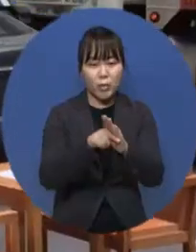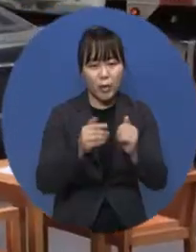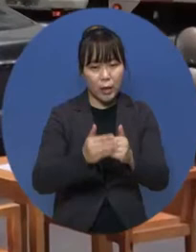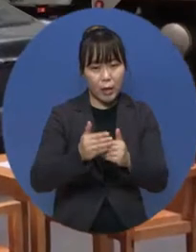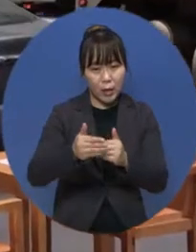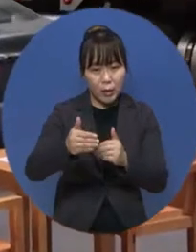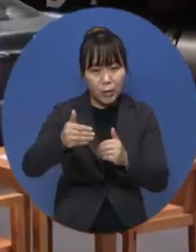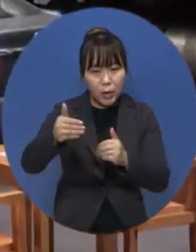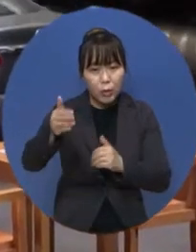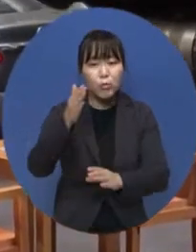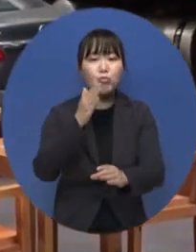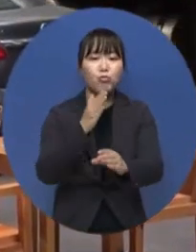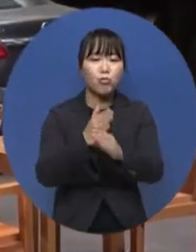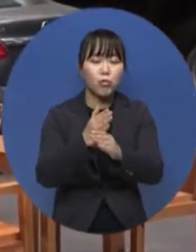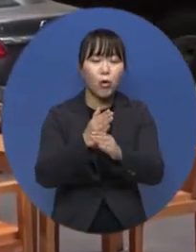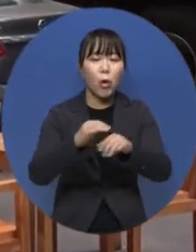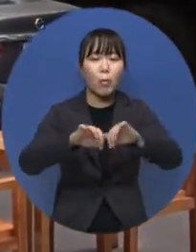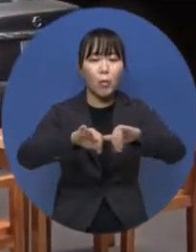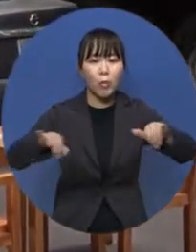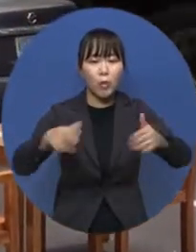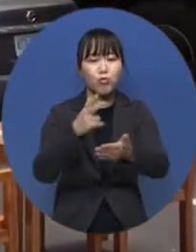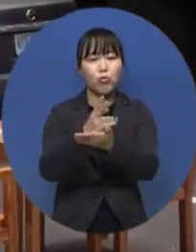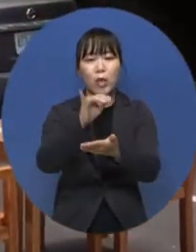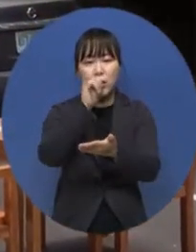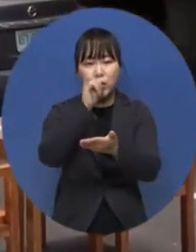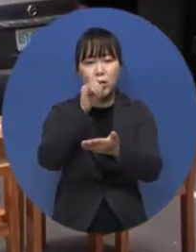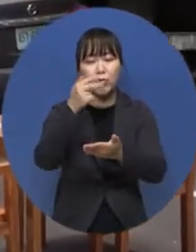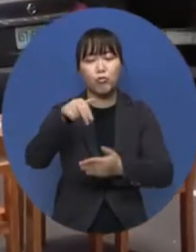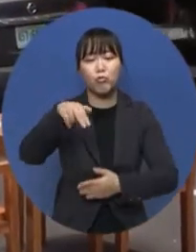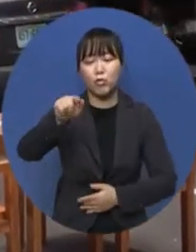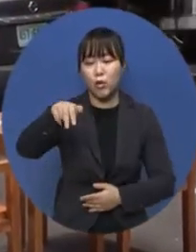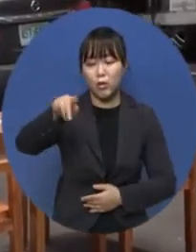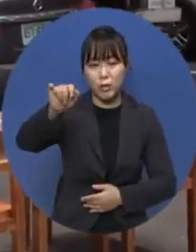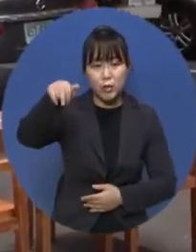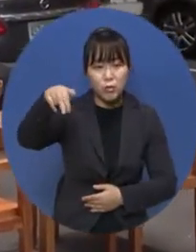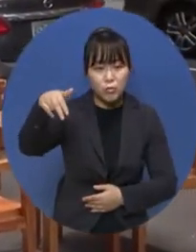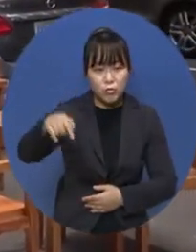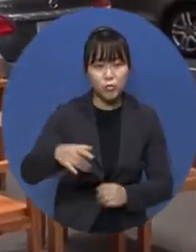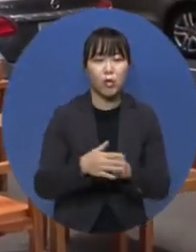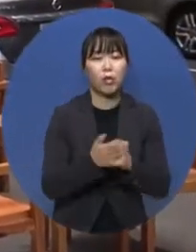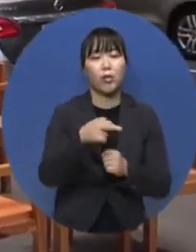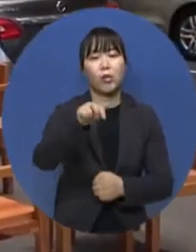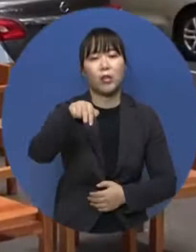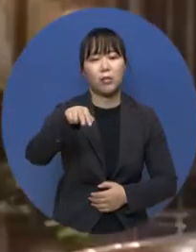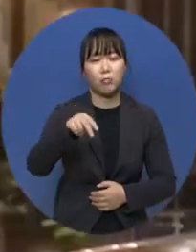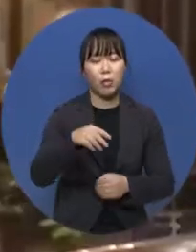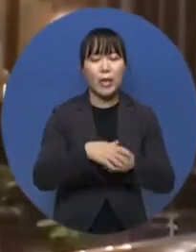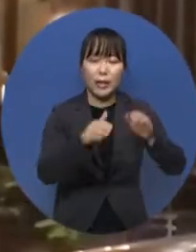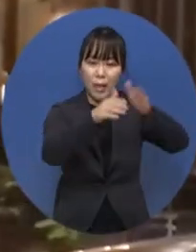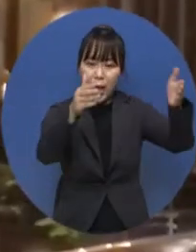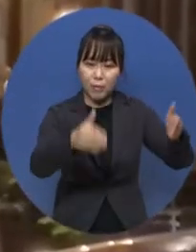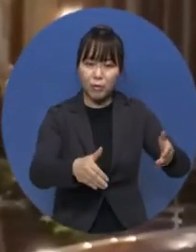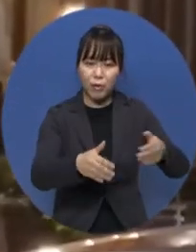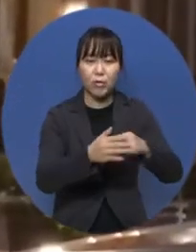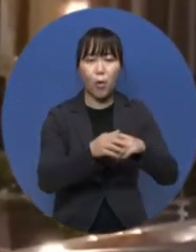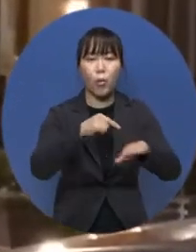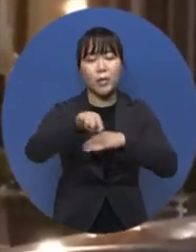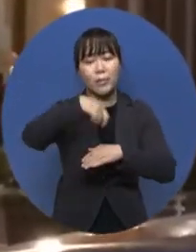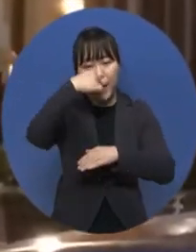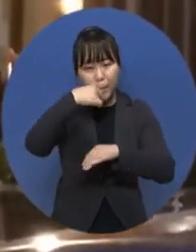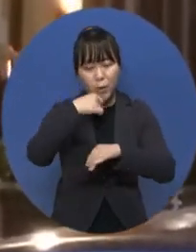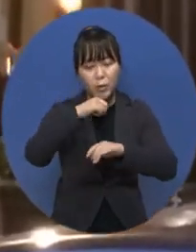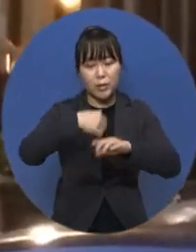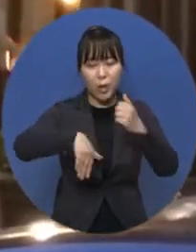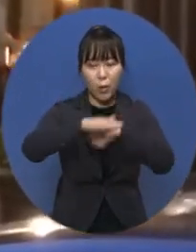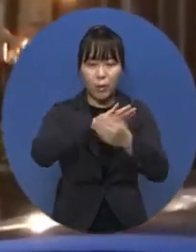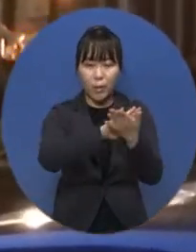재개를 하고 있는 가운데 별도의 주차장이 있는 뉴저지주, 퀸즈 지역은 자동차 대신 테이블을 설치해 야외 식당으로 모습을